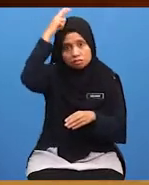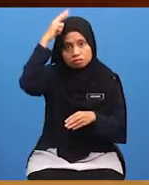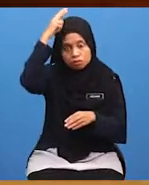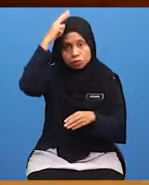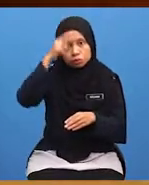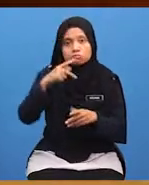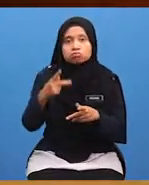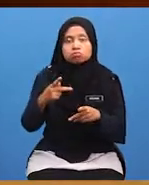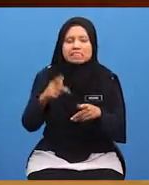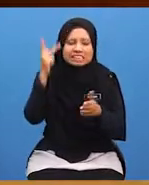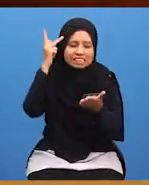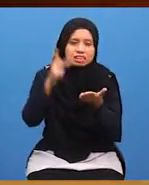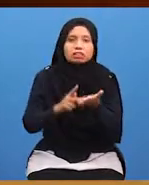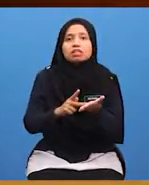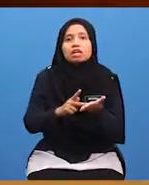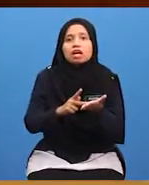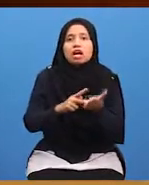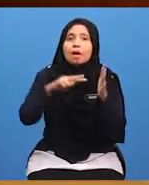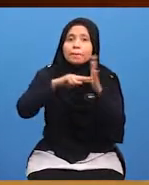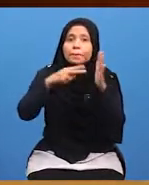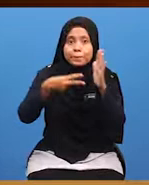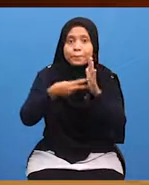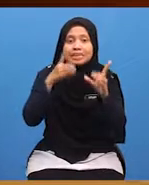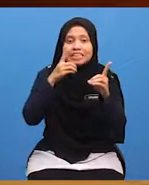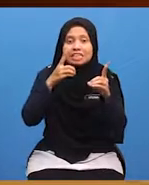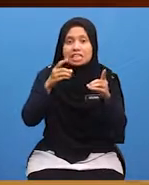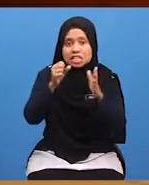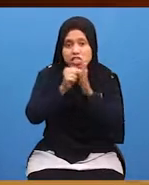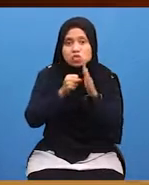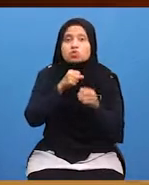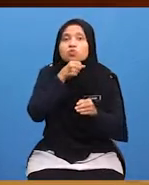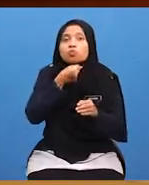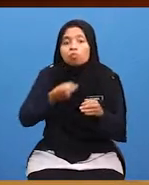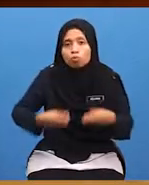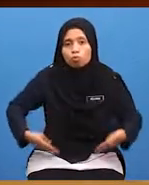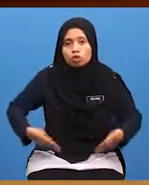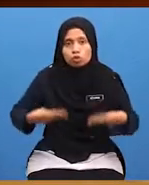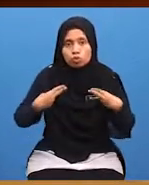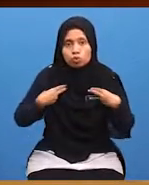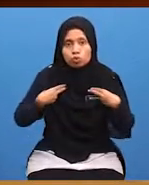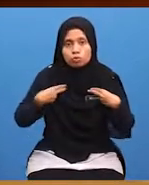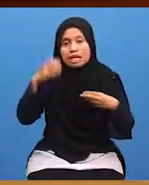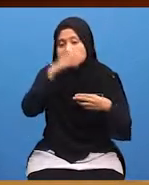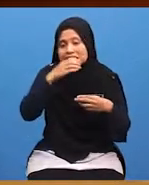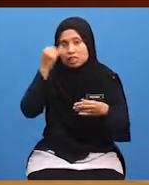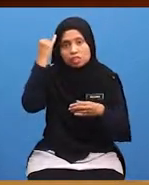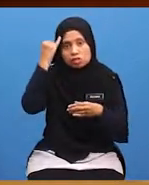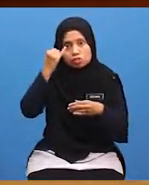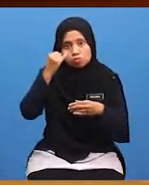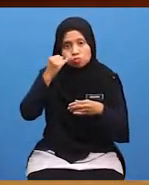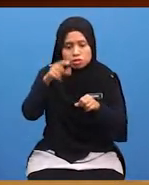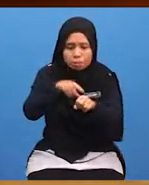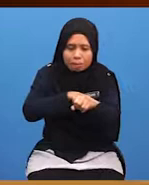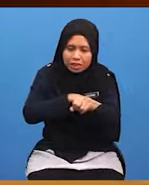Alaihi Wasallam telah memperkenalkan konsep pendidikan seumur hidup, belajar dan mencari ilmu sepanjang hayat